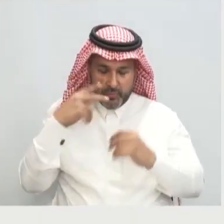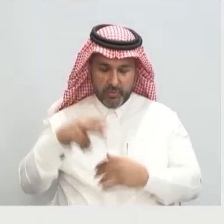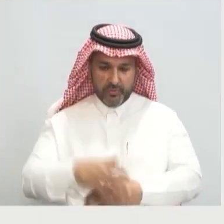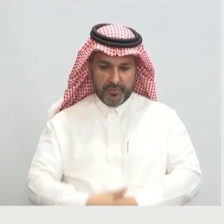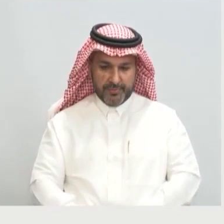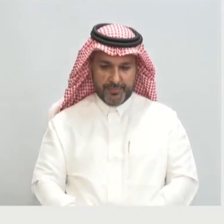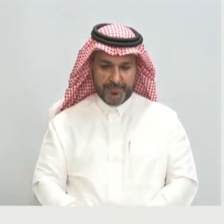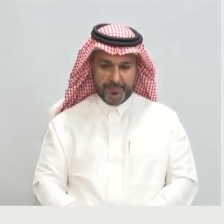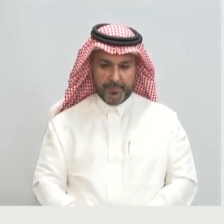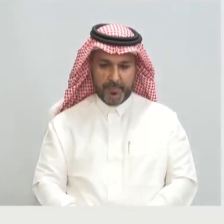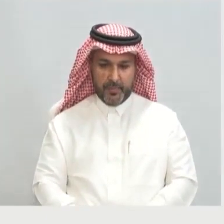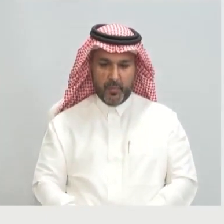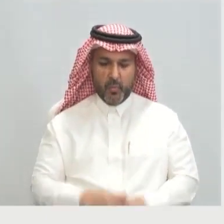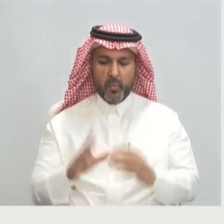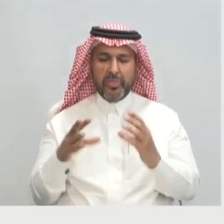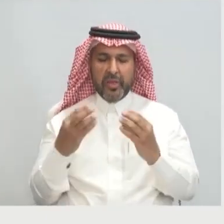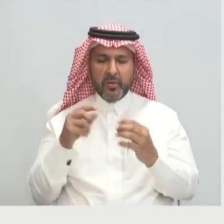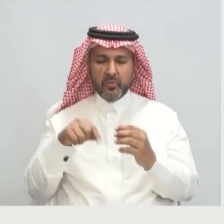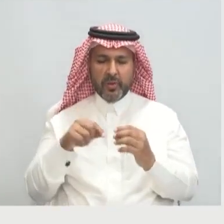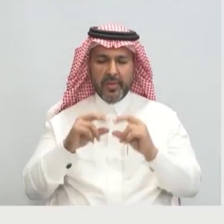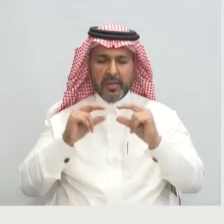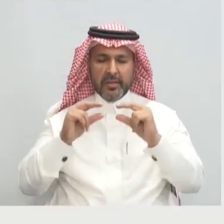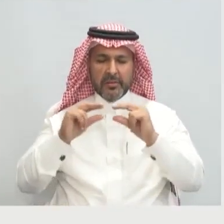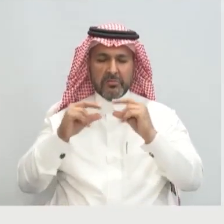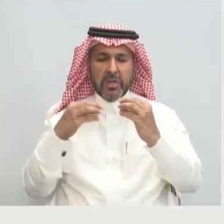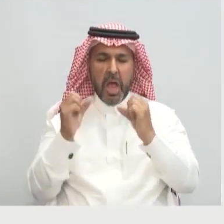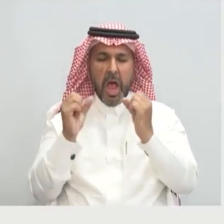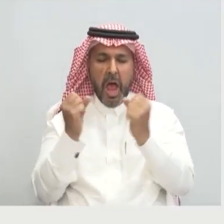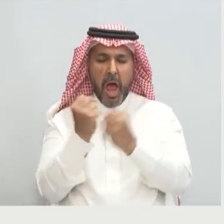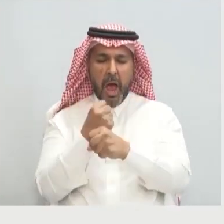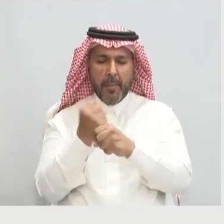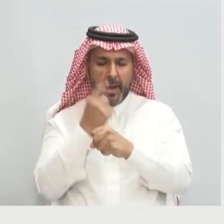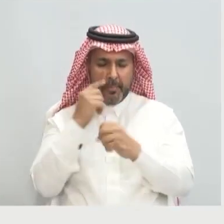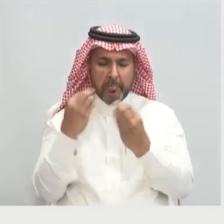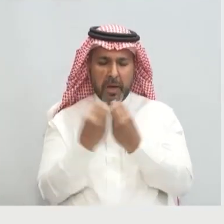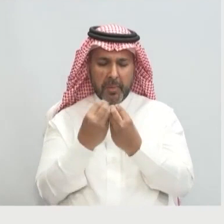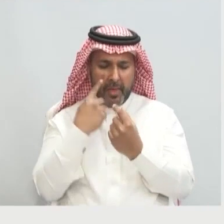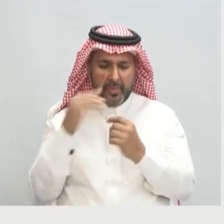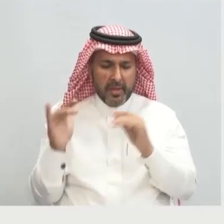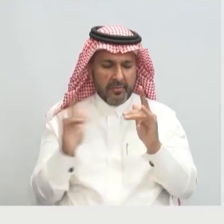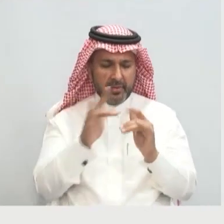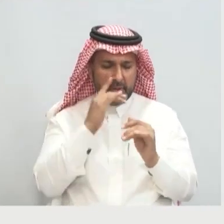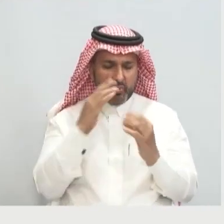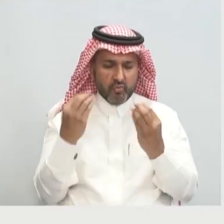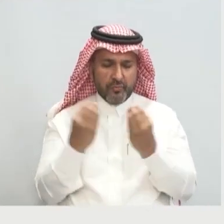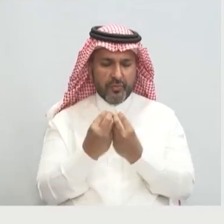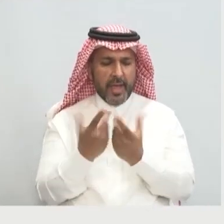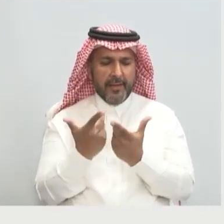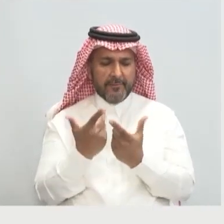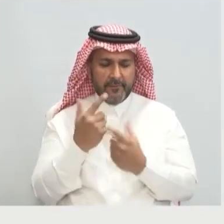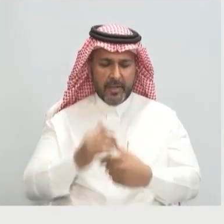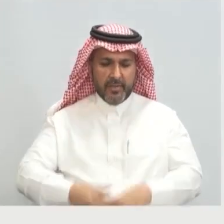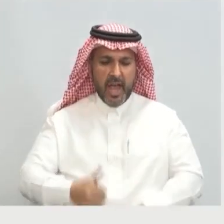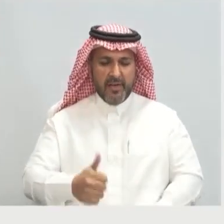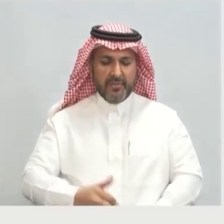للمنتجات التفاعل مع الموظفين كذلك يتيح استخدام سئل التواصل الاجتماعي تواصل الافراد بسهوله